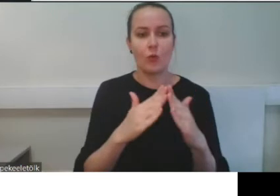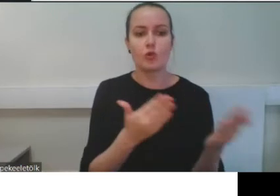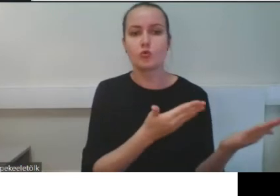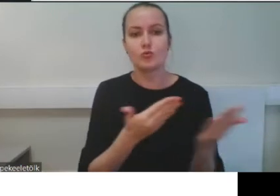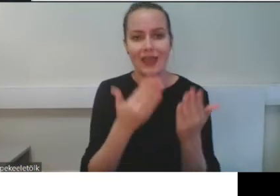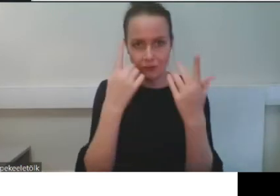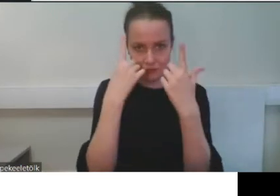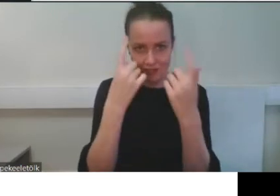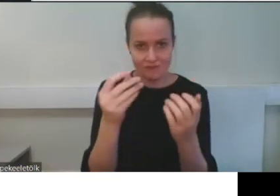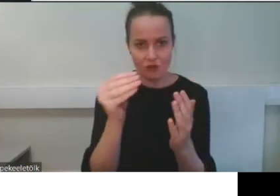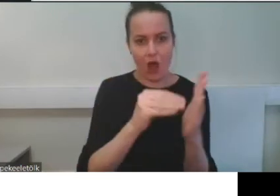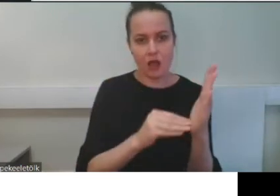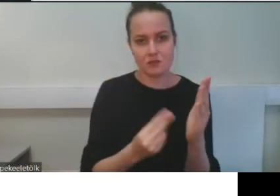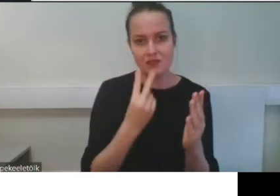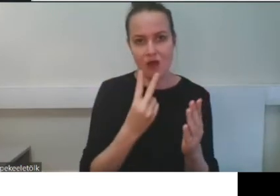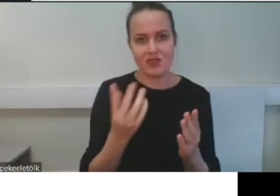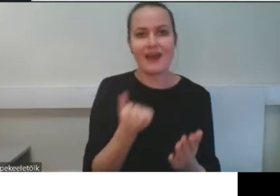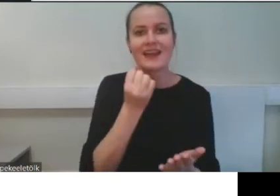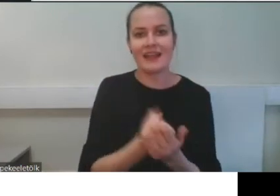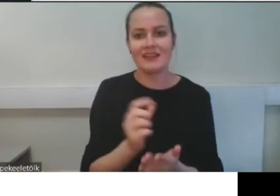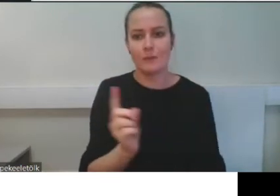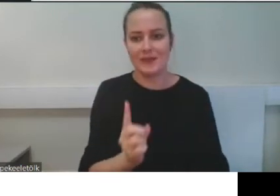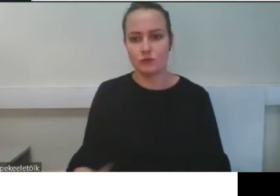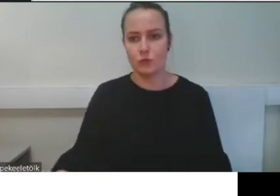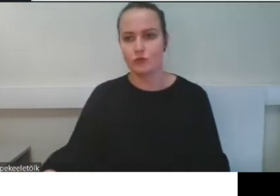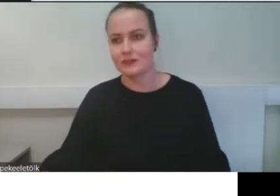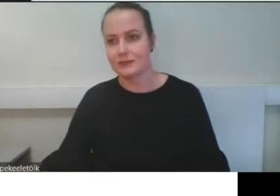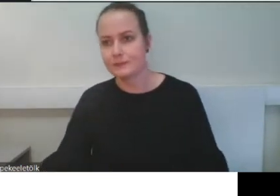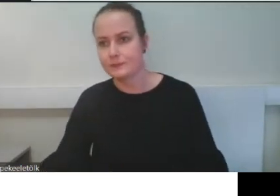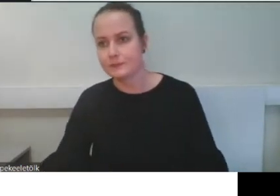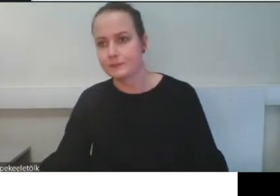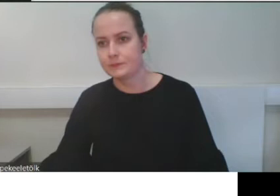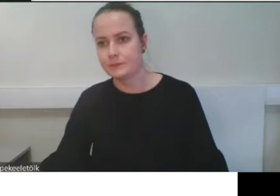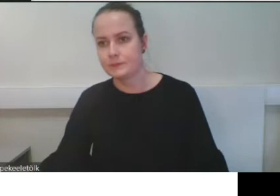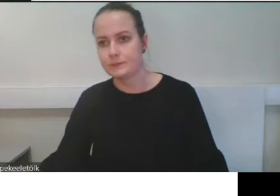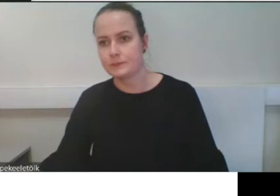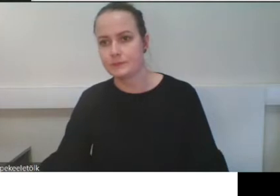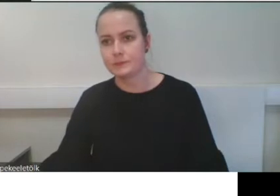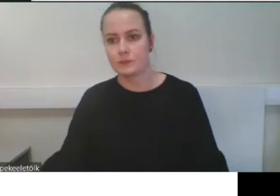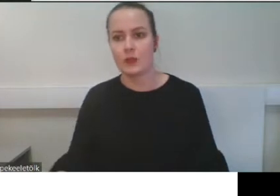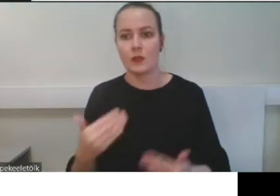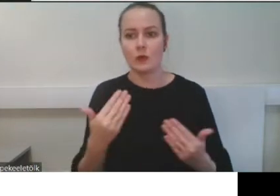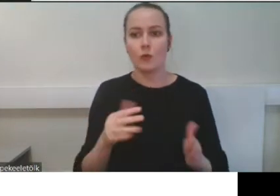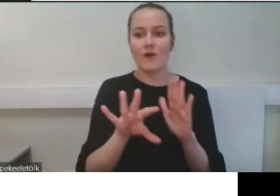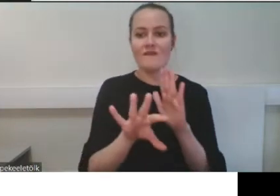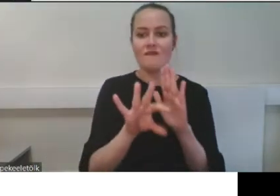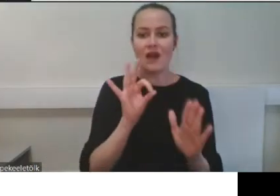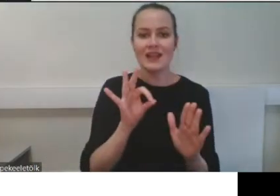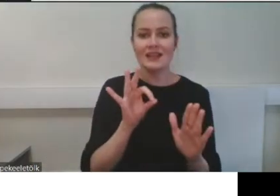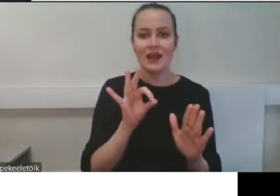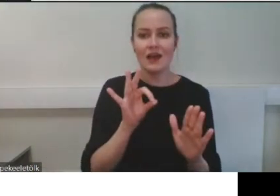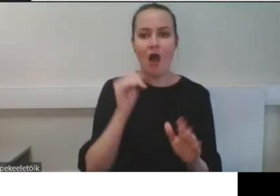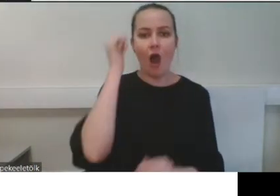nendes kahes veebis on ? Et alustades S-veebist , siis sinna esitavad